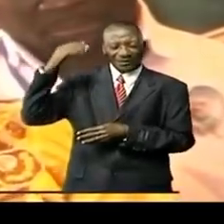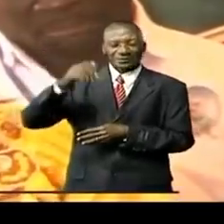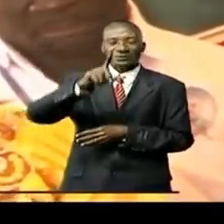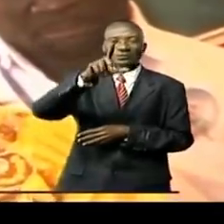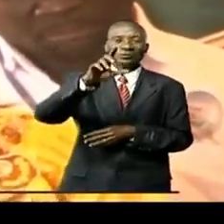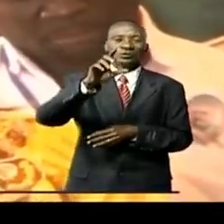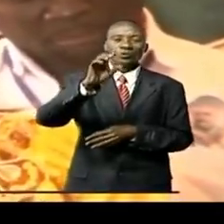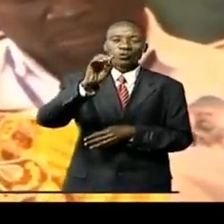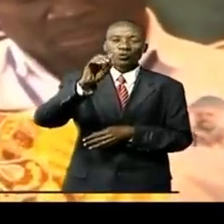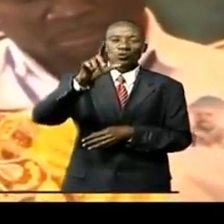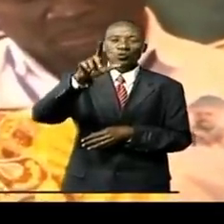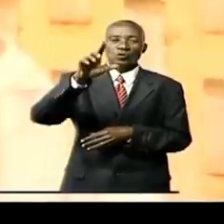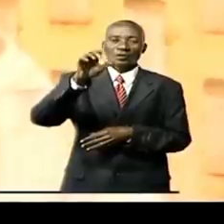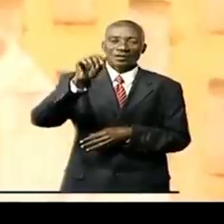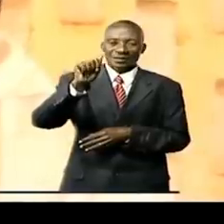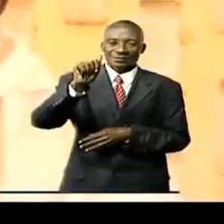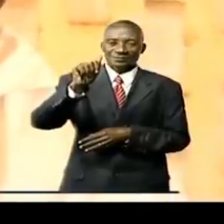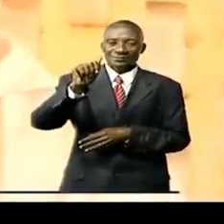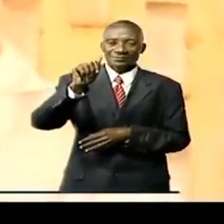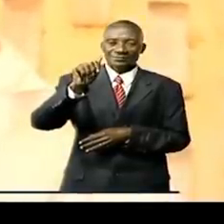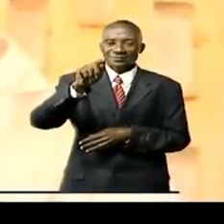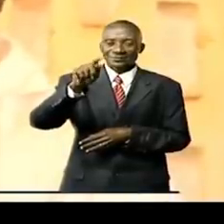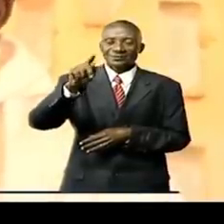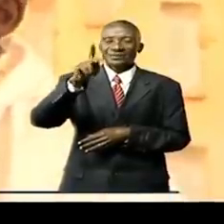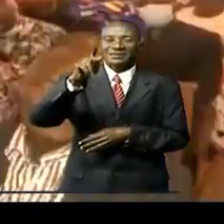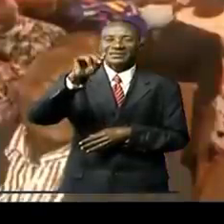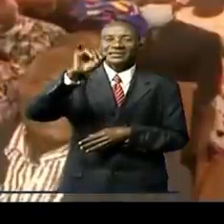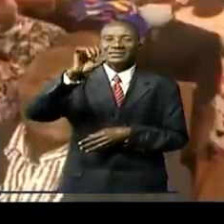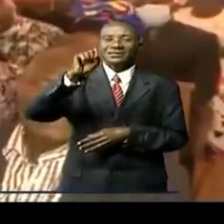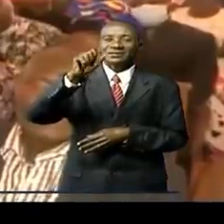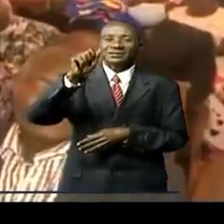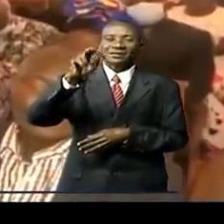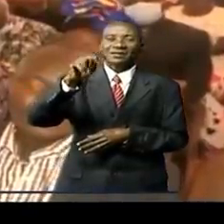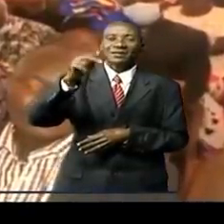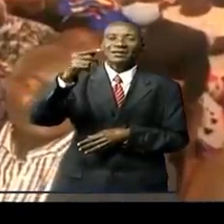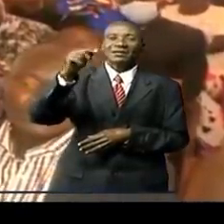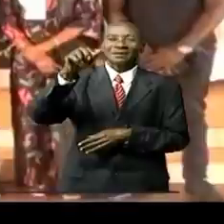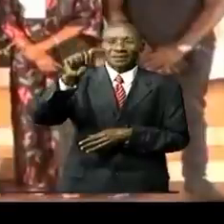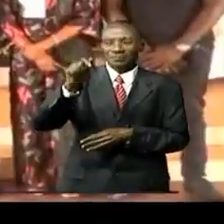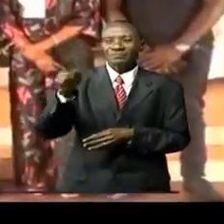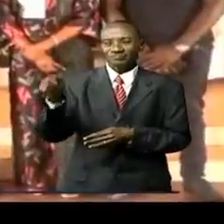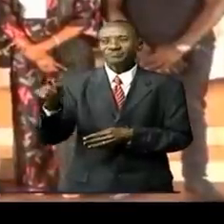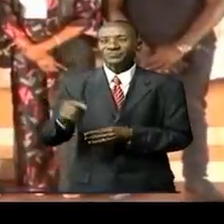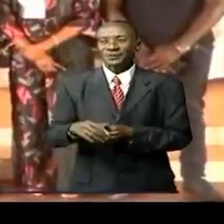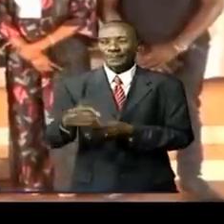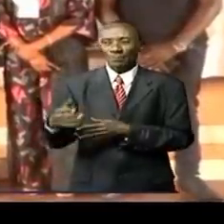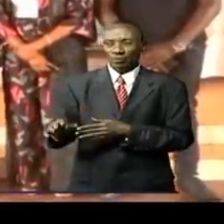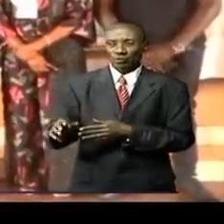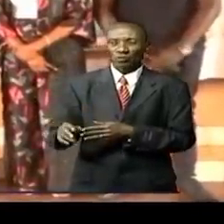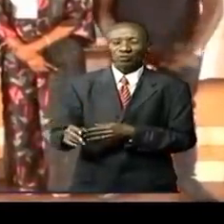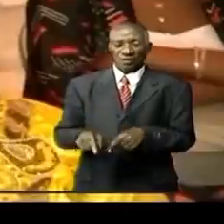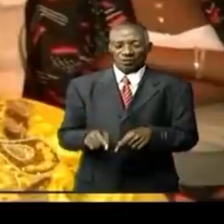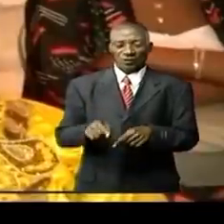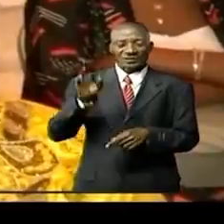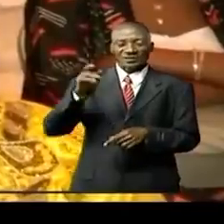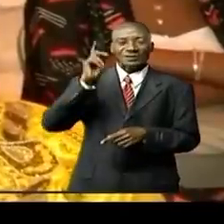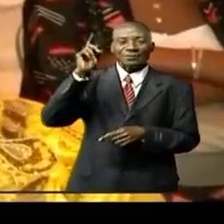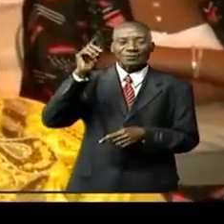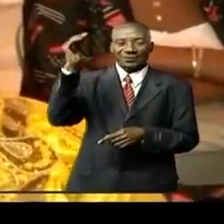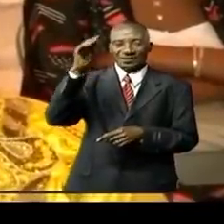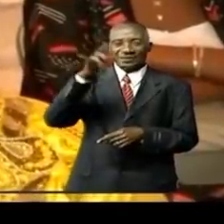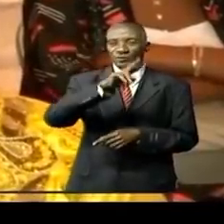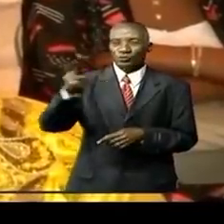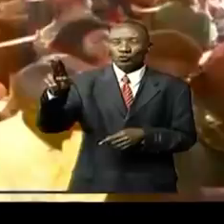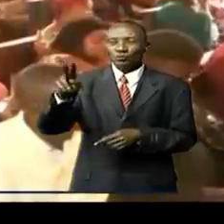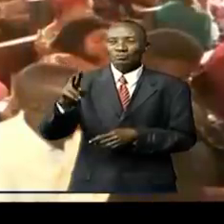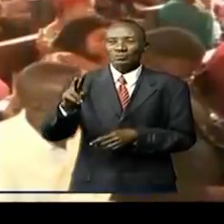Plusieurs témoignages ont accompagné celui qu'on appelait affectueusement le cheval blanc, décédé à Kinshasa le 1er décembre 2020. L'ancien gouverneur